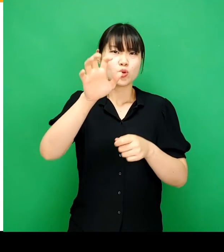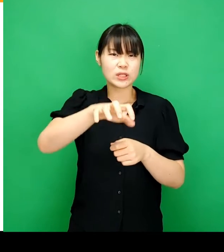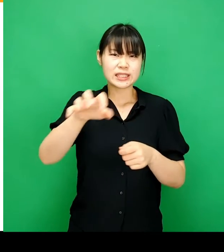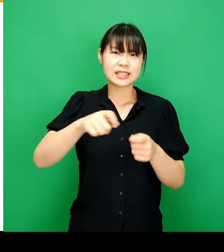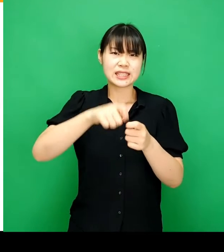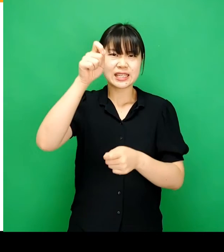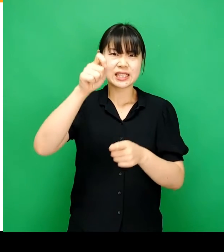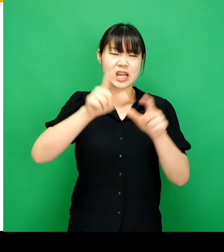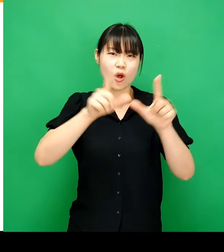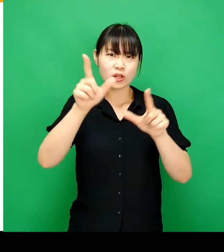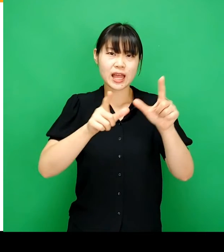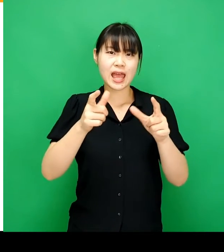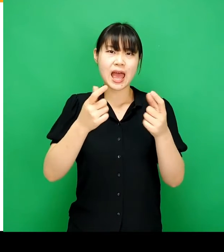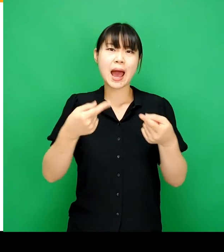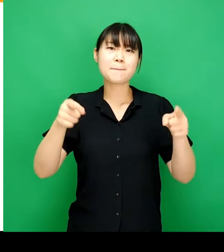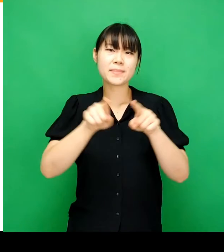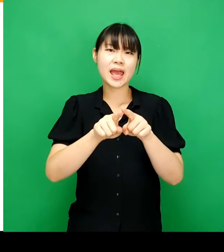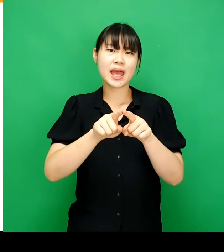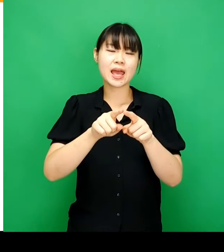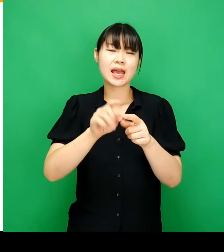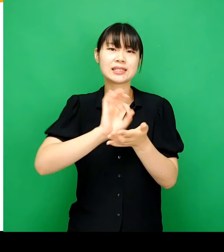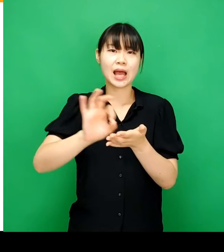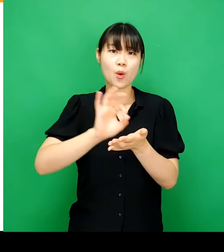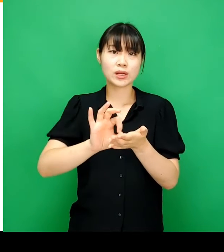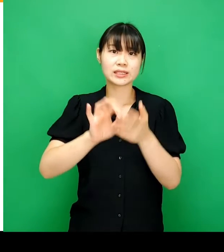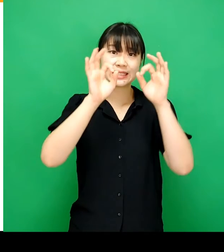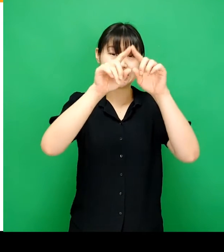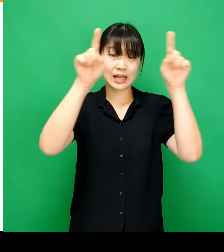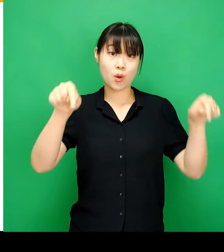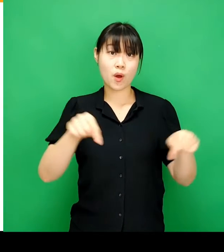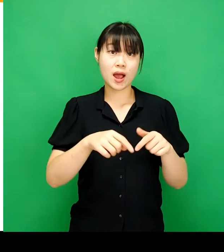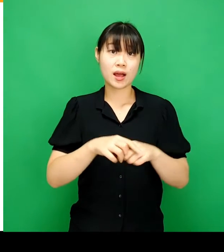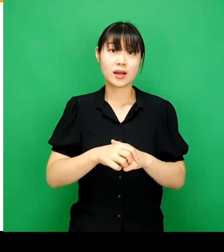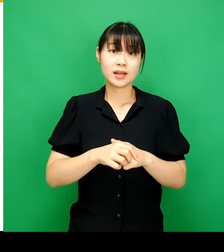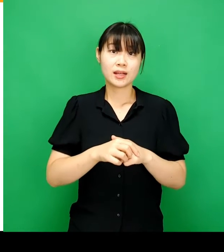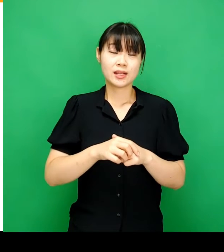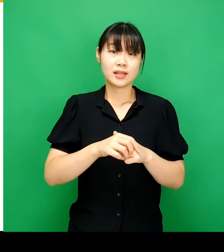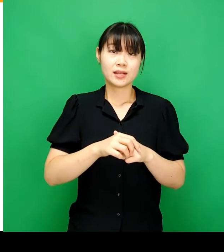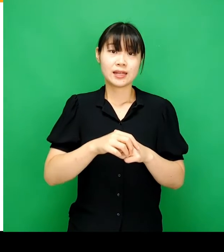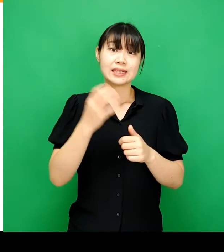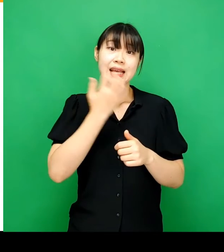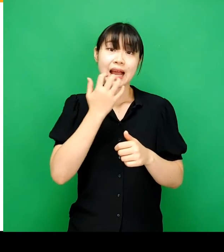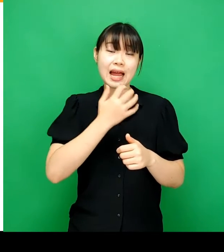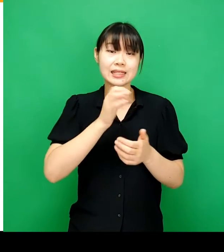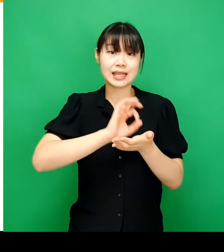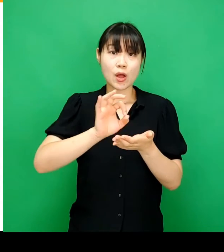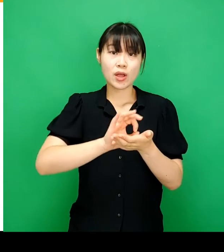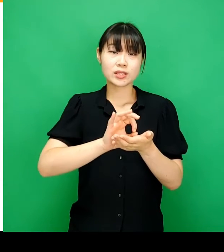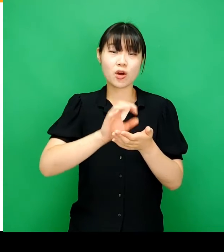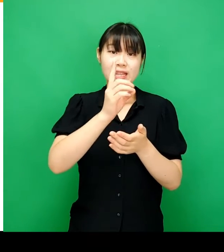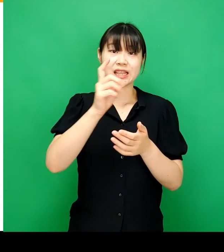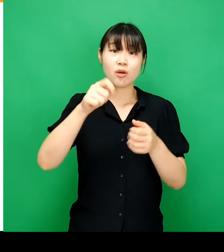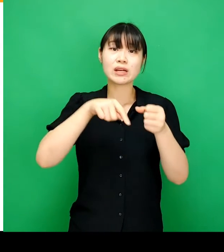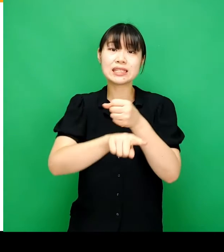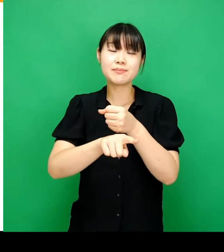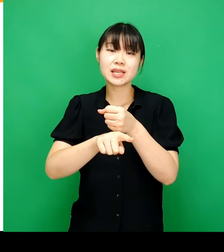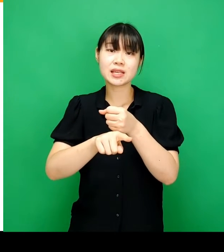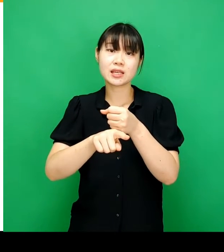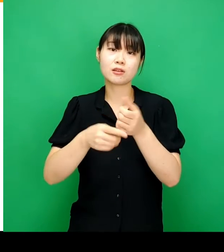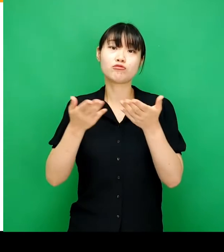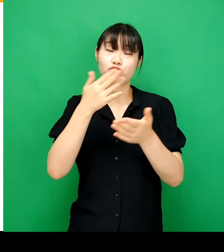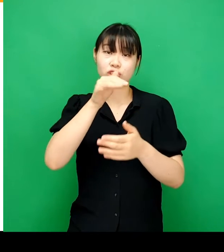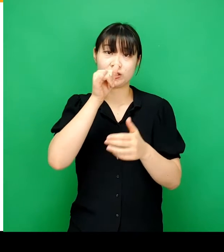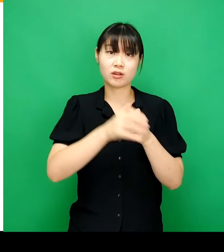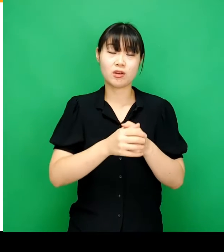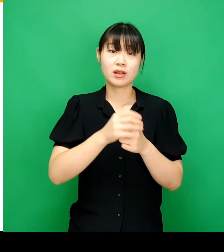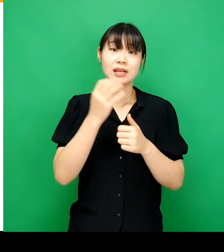등 다른 요소와 함께 사용되는 시각화 요소인데요. 채도와 색조를 사용해서 데이터에 의미를 부여할 수